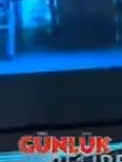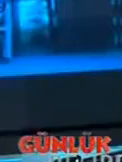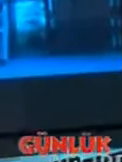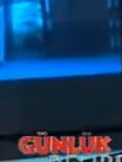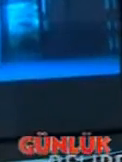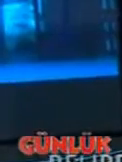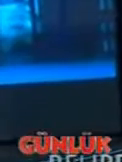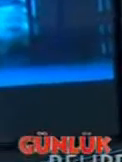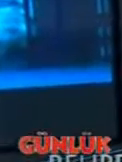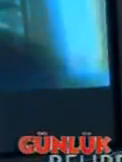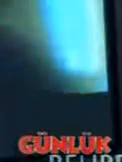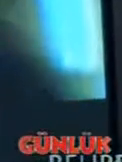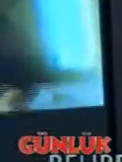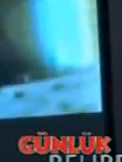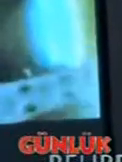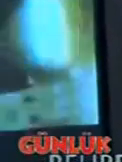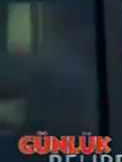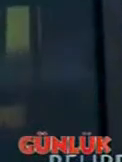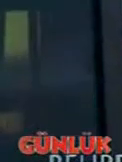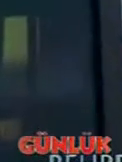sevgilim yadıma